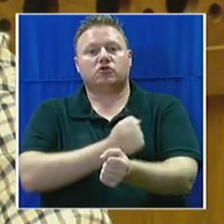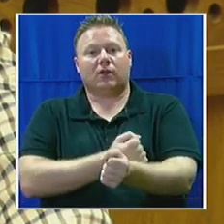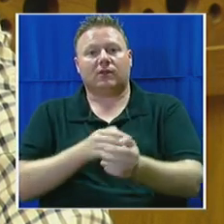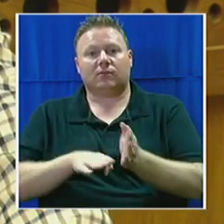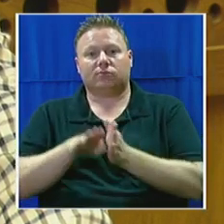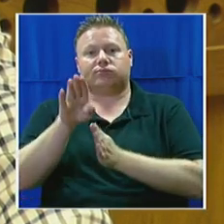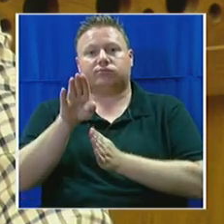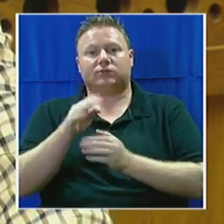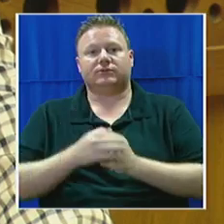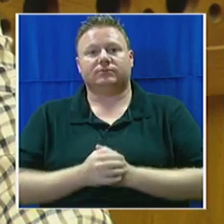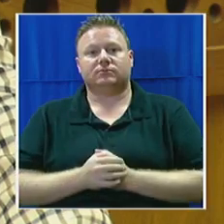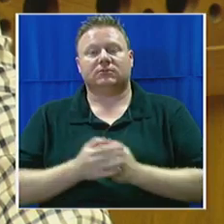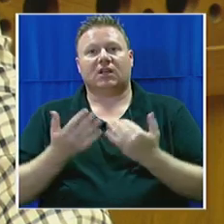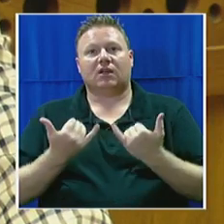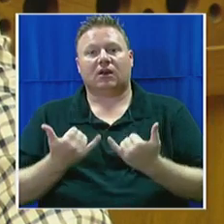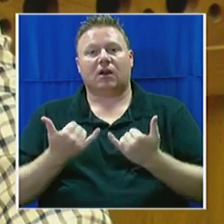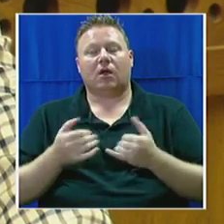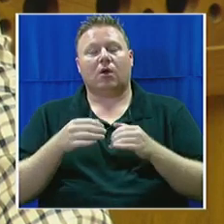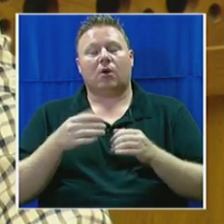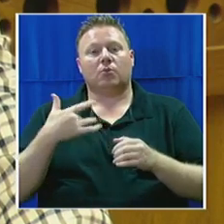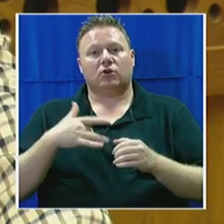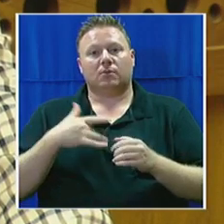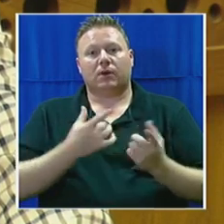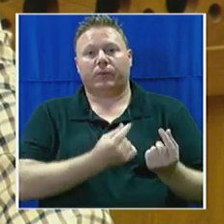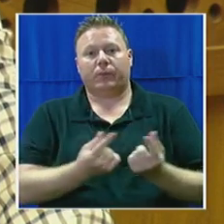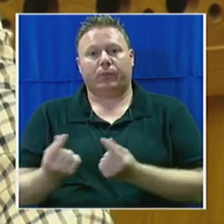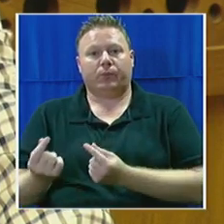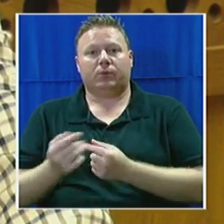zasemakhaya kumele sikugcizelele ukuthi